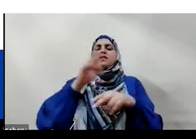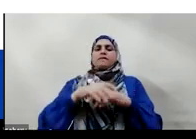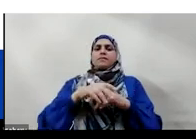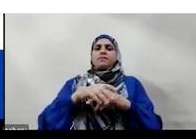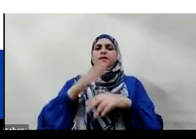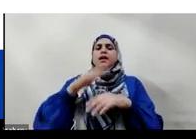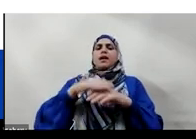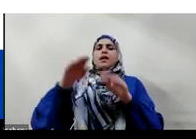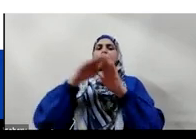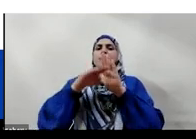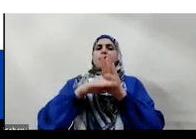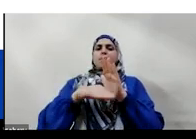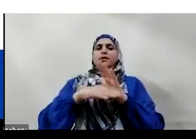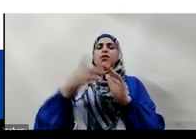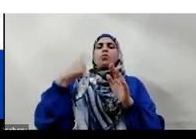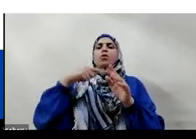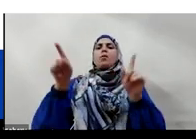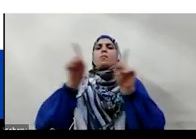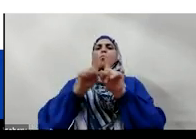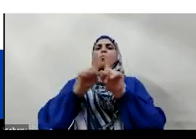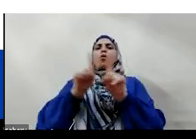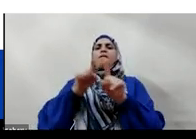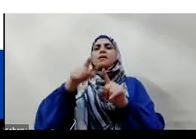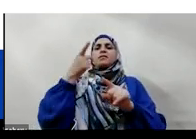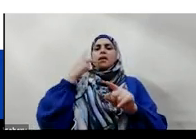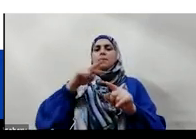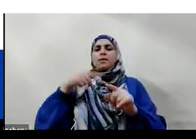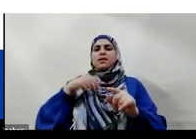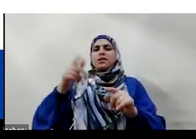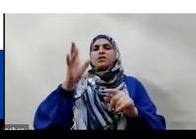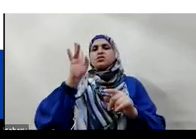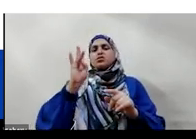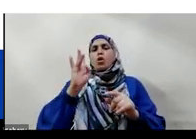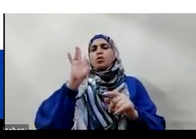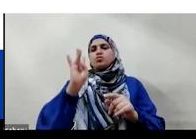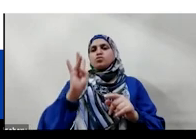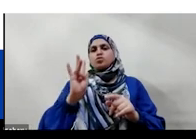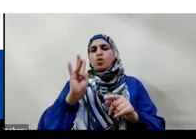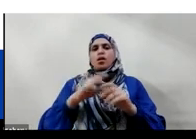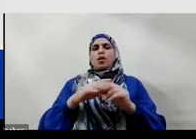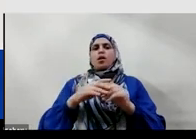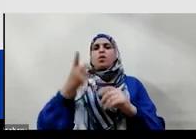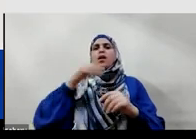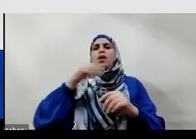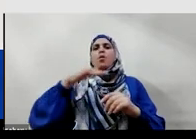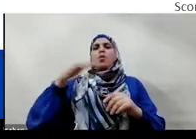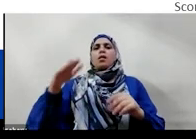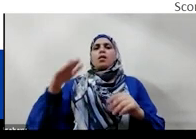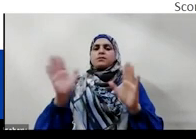البرنامج، والمرافقين هنا نعني بيهم فقط الزوج والزوجة والأولاد فقط لا غير.